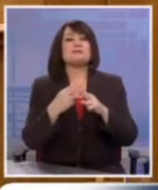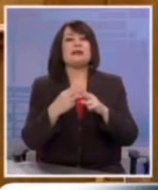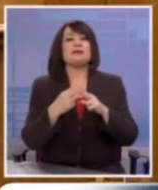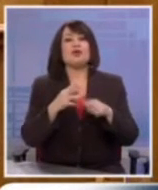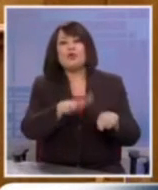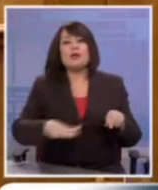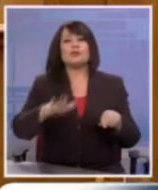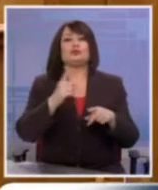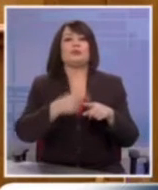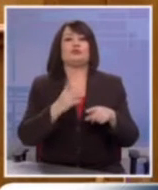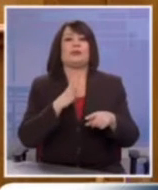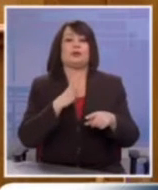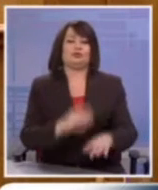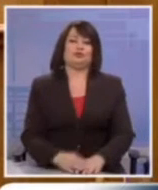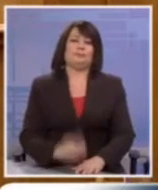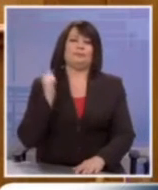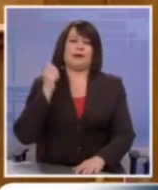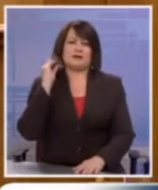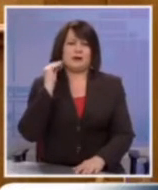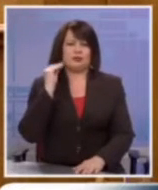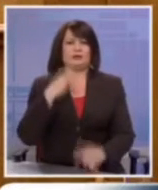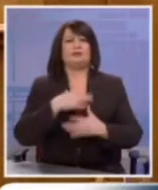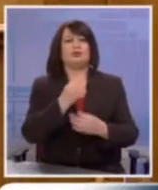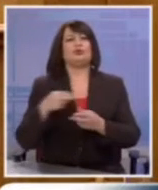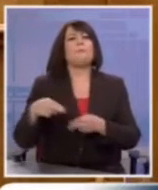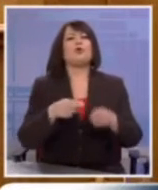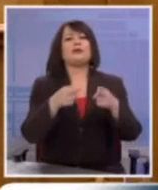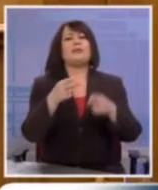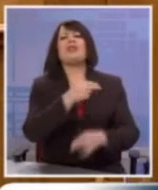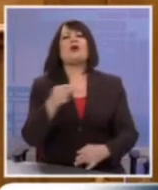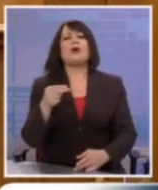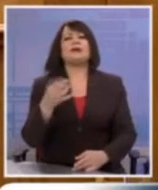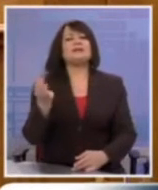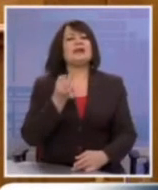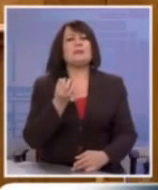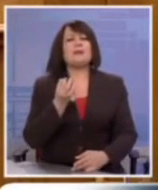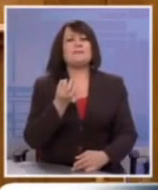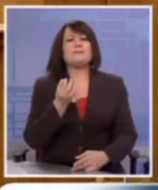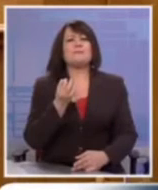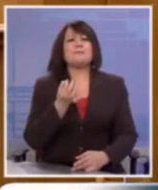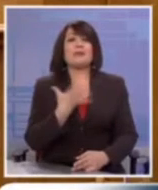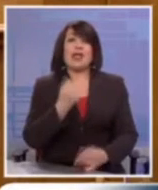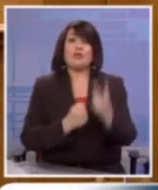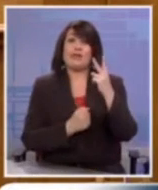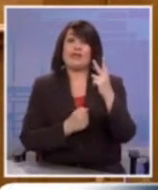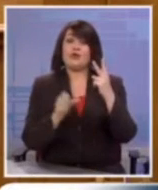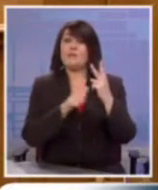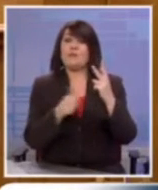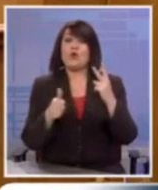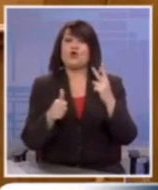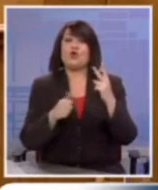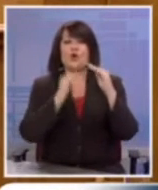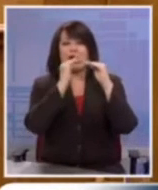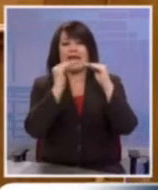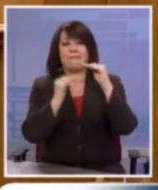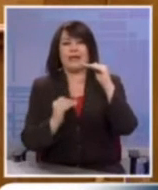εισόδημα. Άκουσα χθες τον εκπρόσωπο του ποταμιού, τον κύριο Θεοχάρη, να λέει να έχουμε 2 μόνο κλίμακες